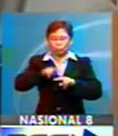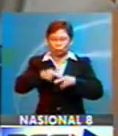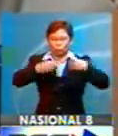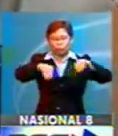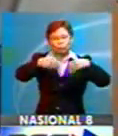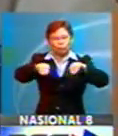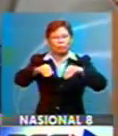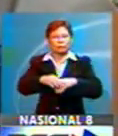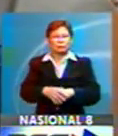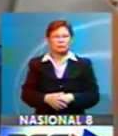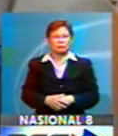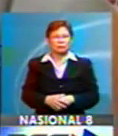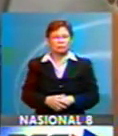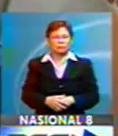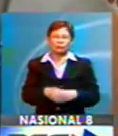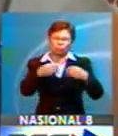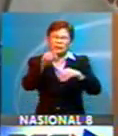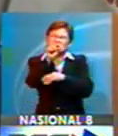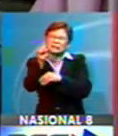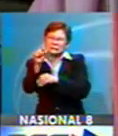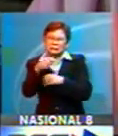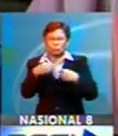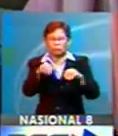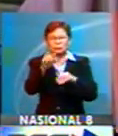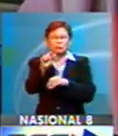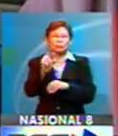tu lah sikit-sikit.